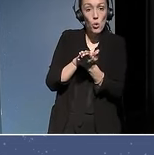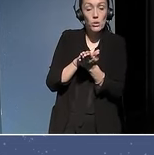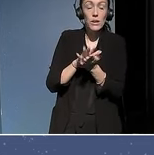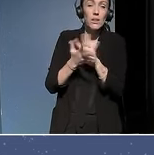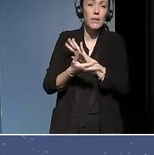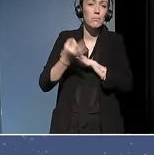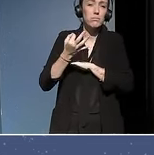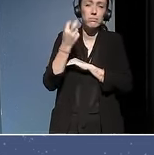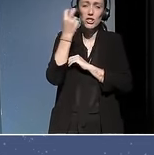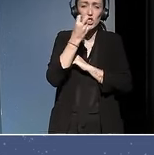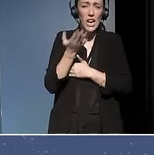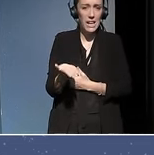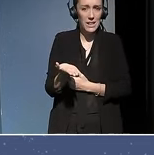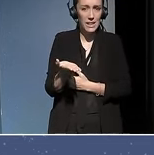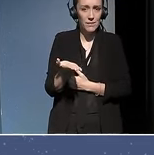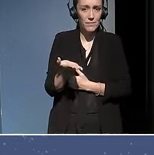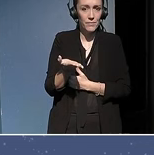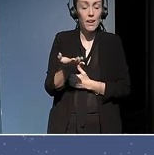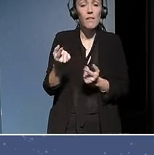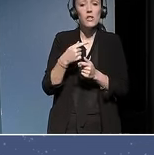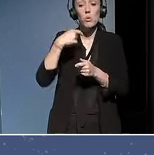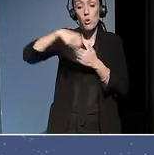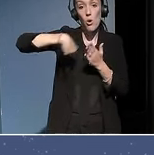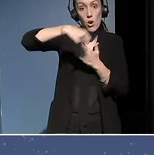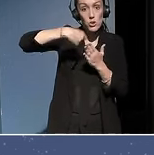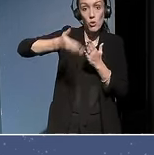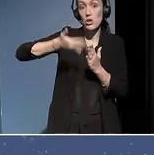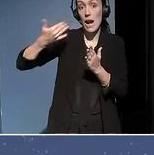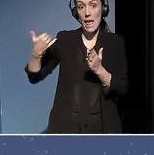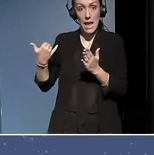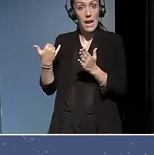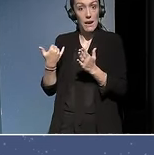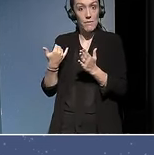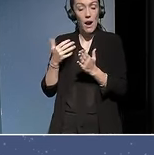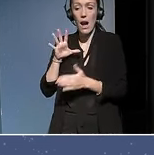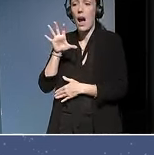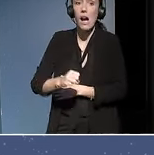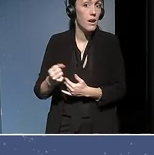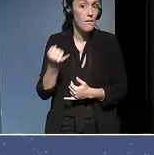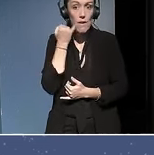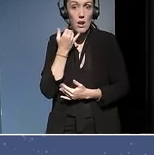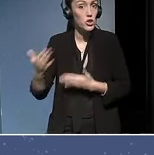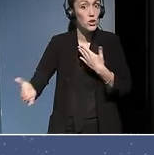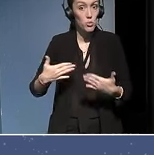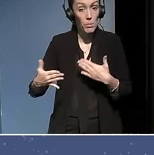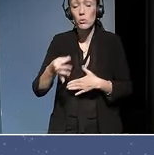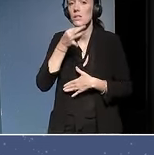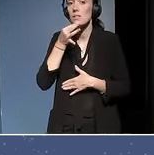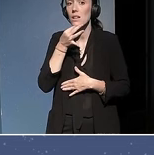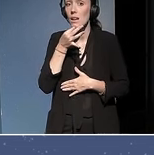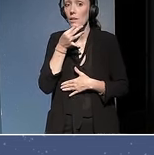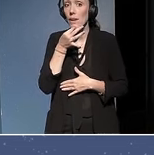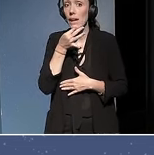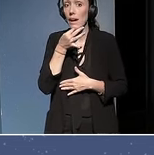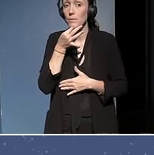ciechi togliendo il nastro adesivo dal muso riuscivano a catturare subito il pesce quindi vuol dire che